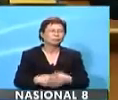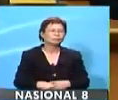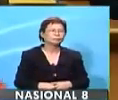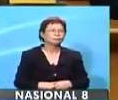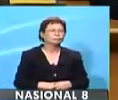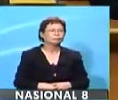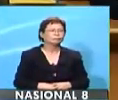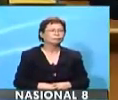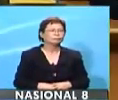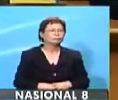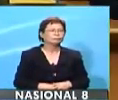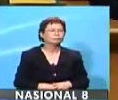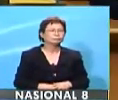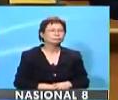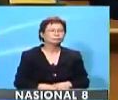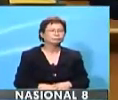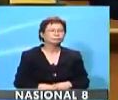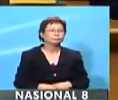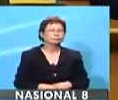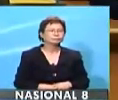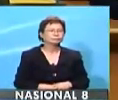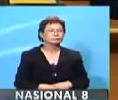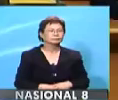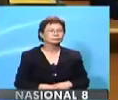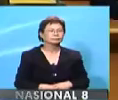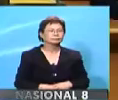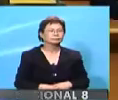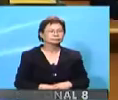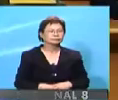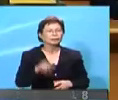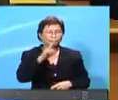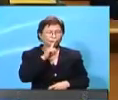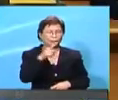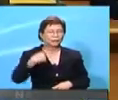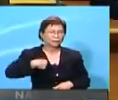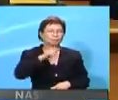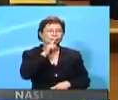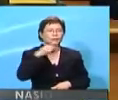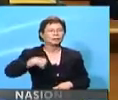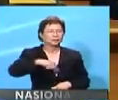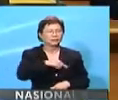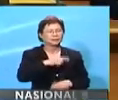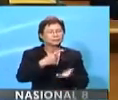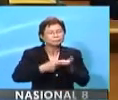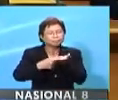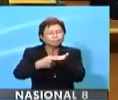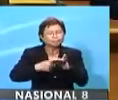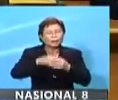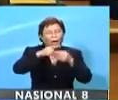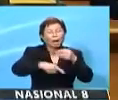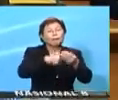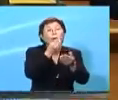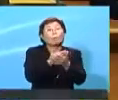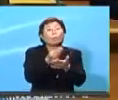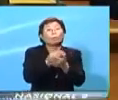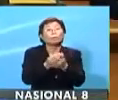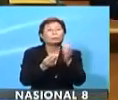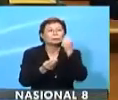pelaksanaan. Dan memanglah bila kita bincang melibatkan kos, insyaAllah lah saya